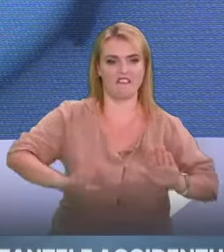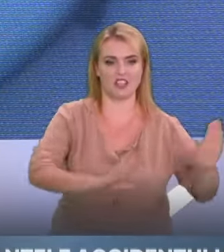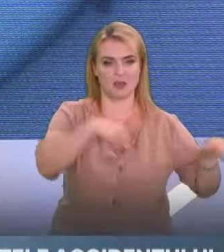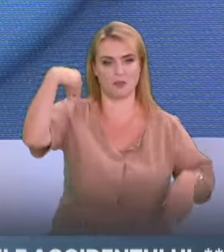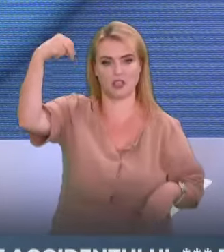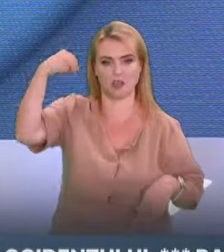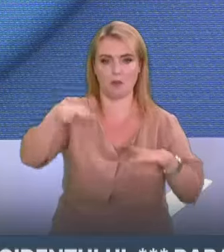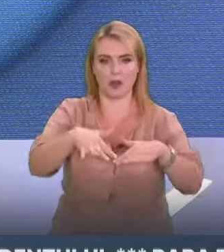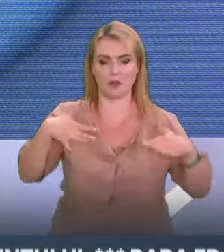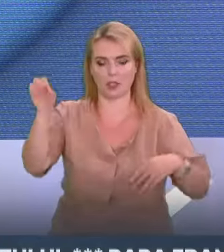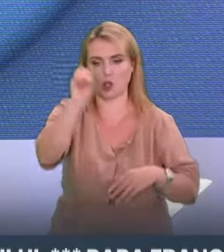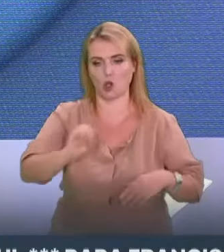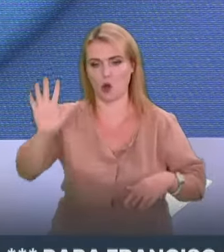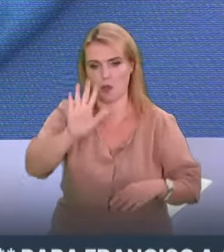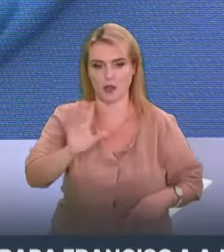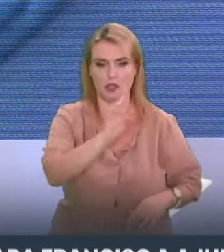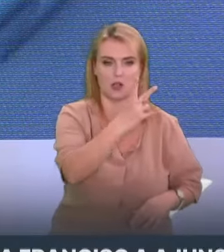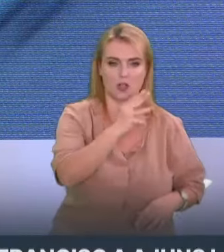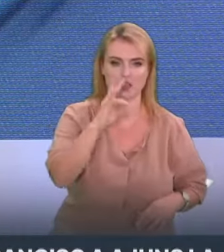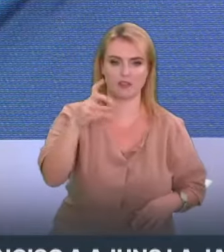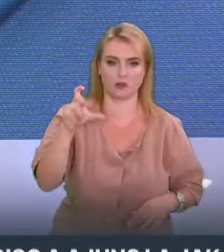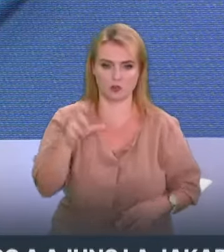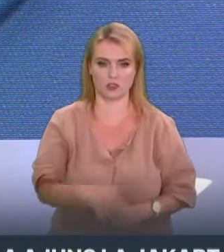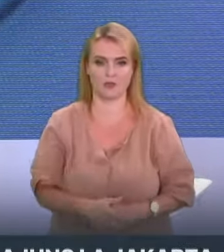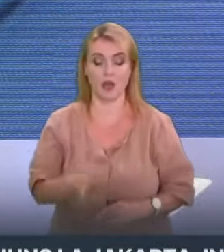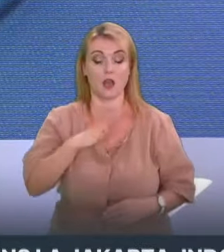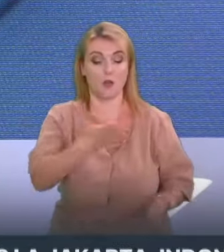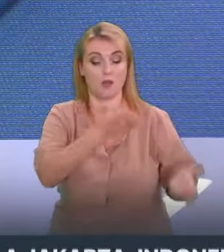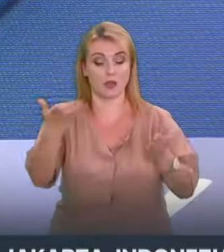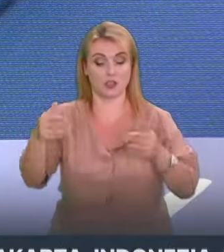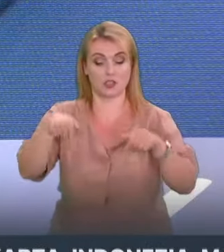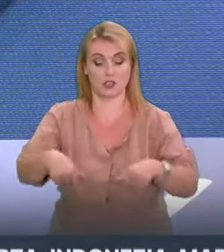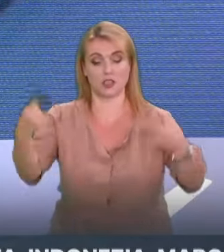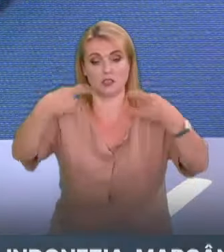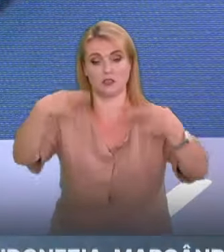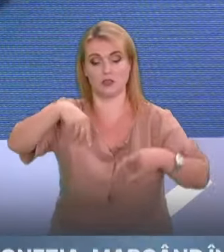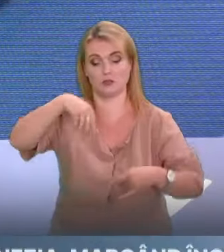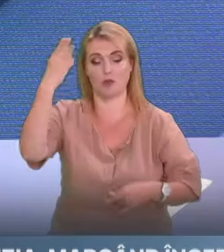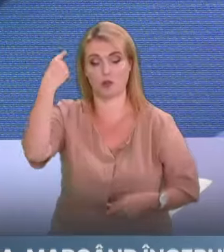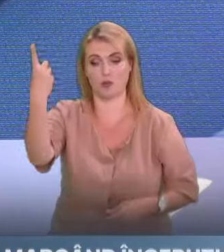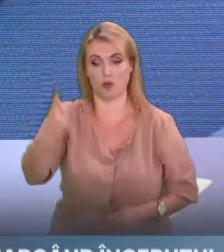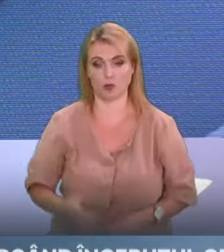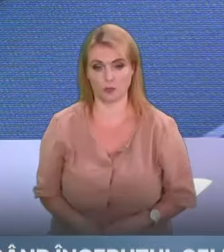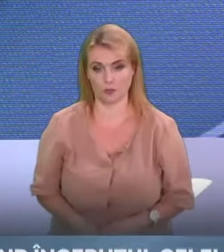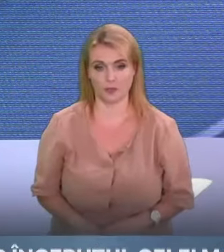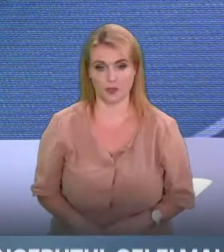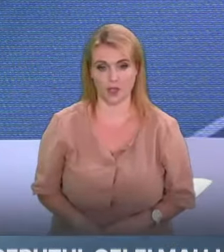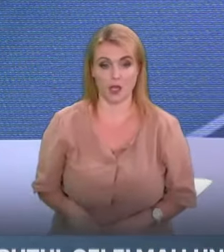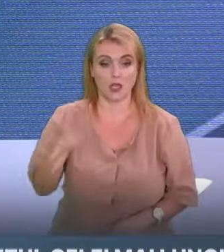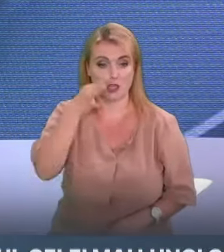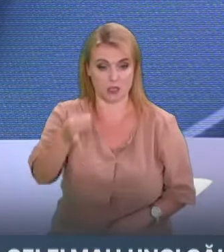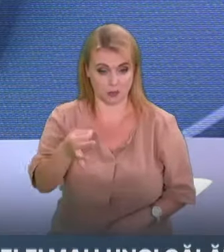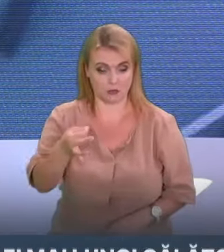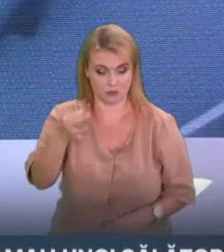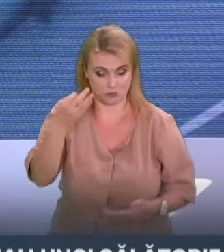de vicepreședintele Parlamentului European, Nicolae Ștefănuță, în cadrul emisiunii la 360 de grade de la Radio Moldova. El a